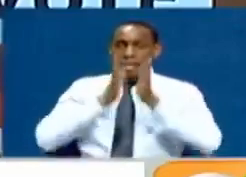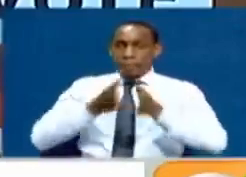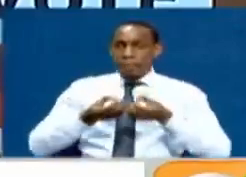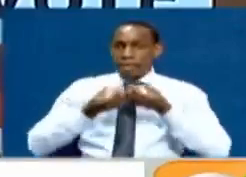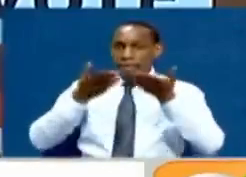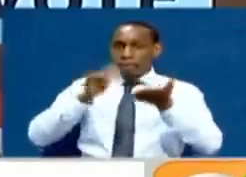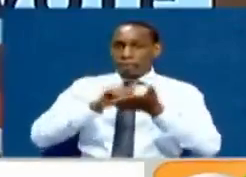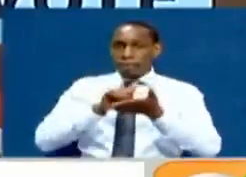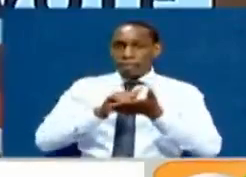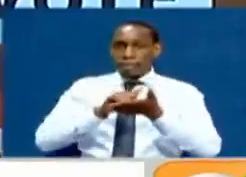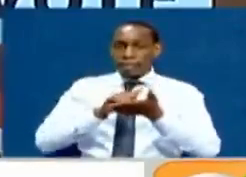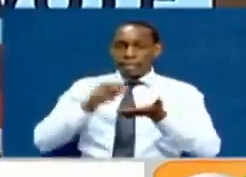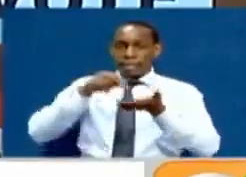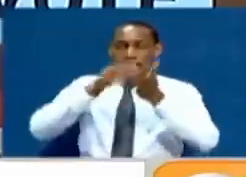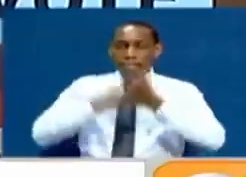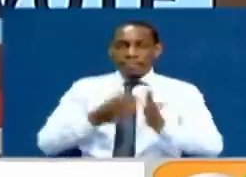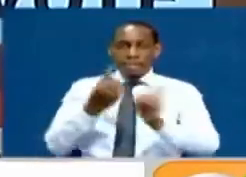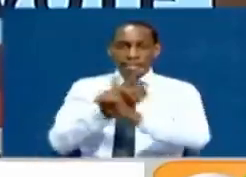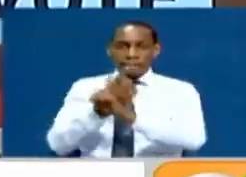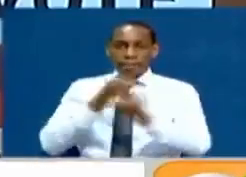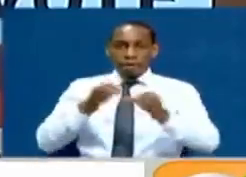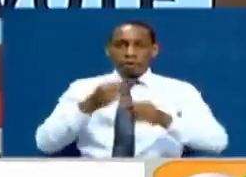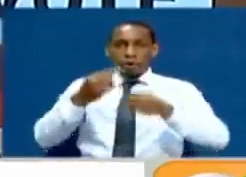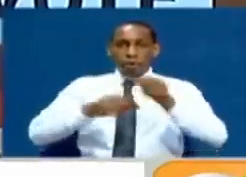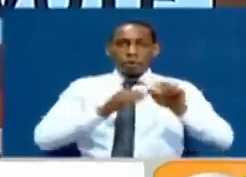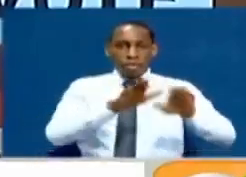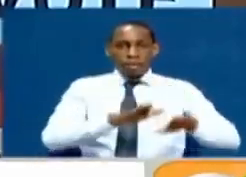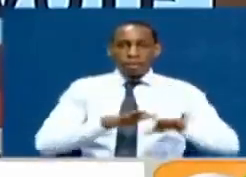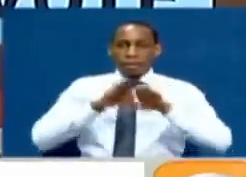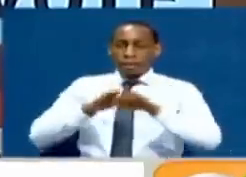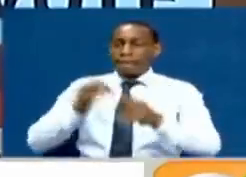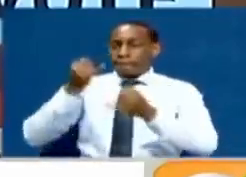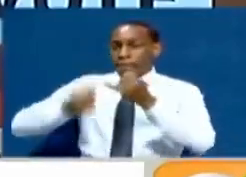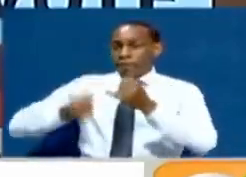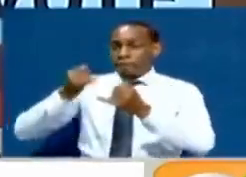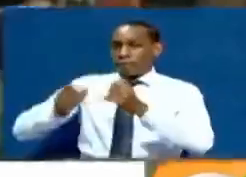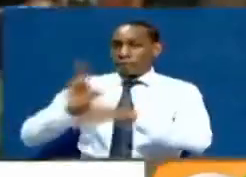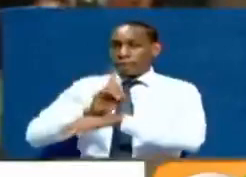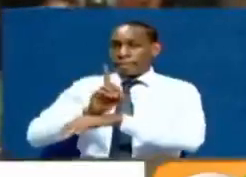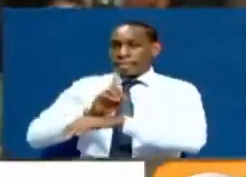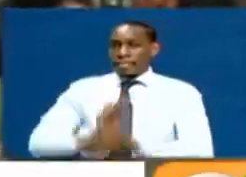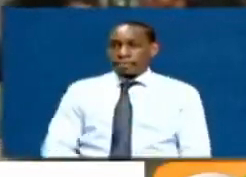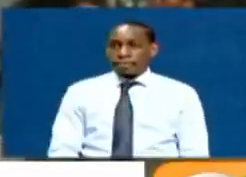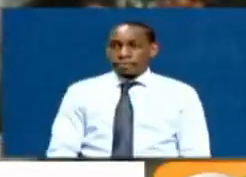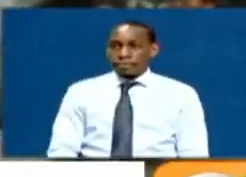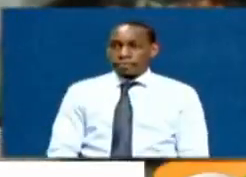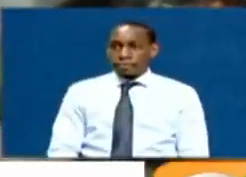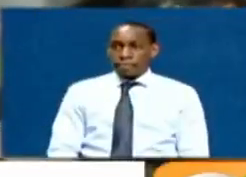Nyambura, wagombea wa viti mbalimbali wamekuwa wakiendeleza kampeni za lala salama.